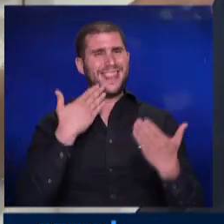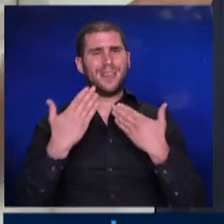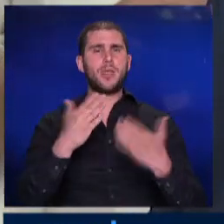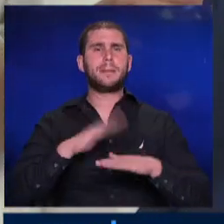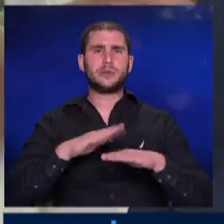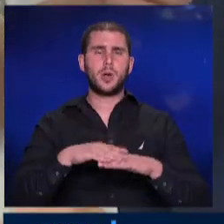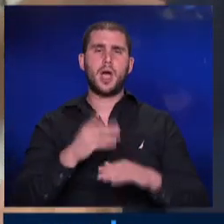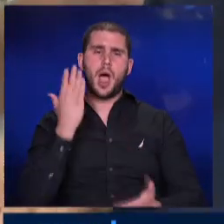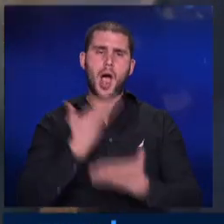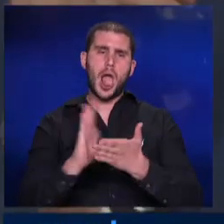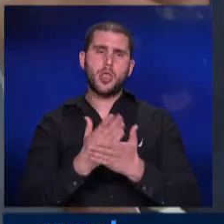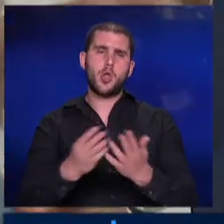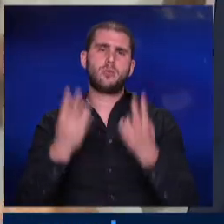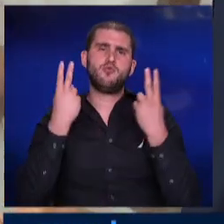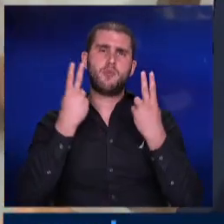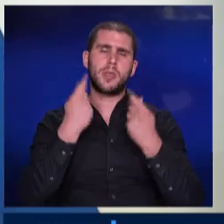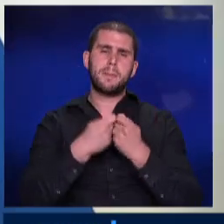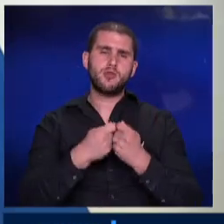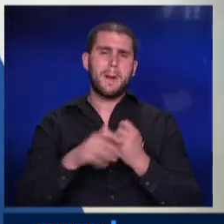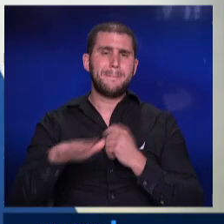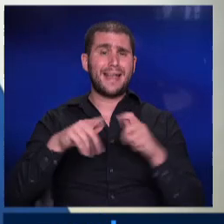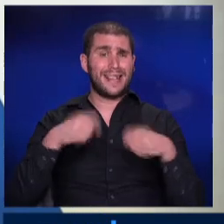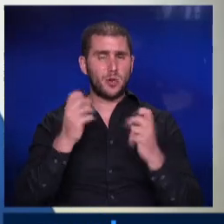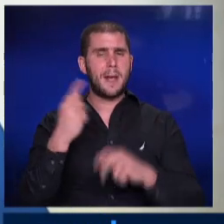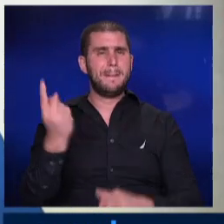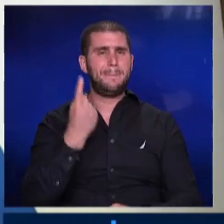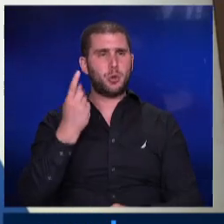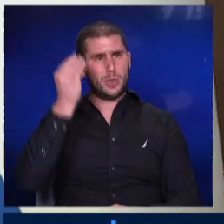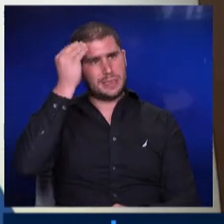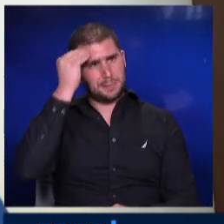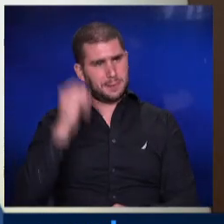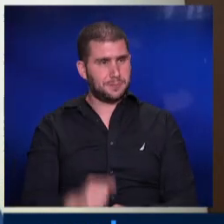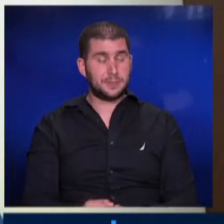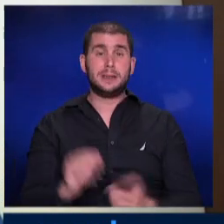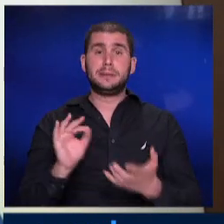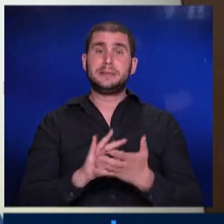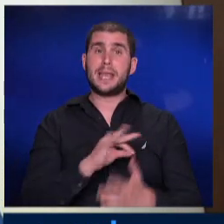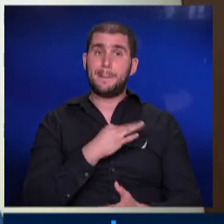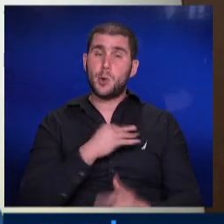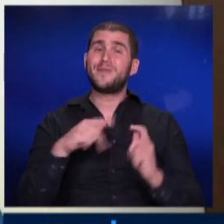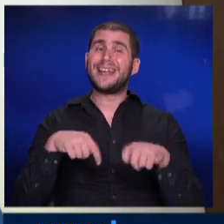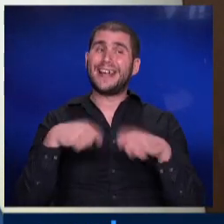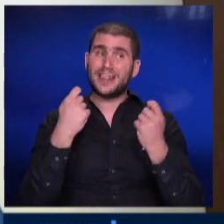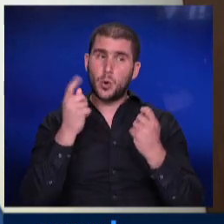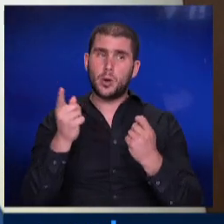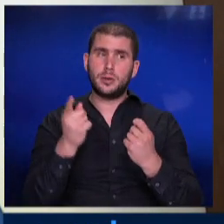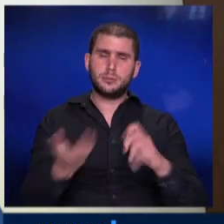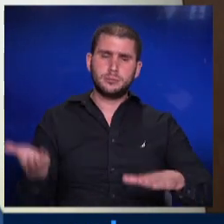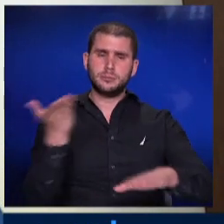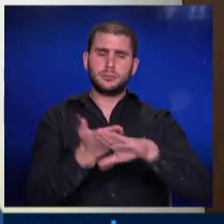צפויות הכרעות משמעותיות על מערכת החינוך ובידודי התלמידים. משרדי הבריאות והחינוך יגישו לי